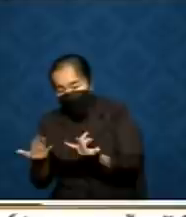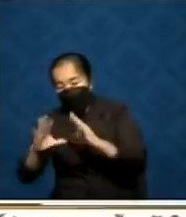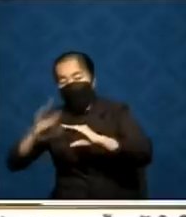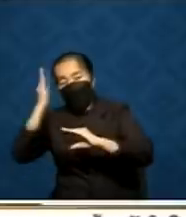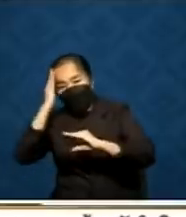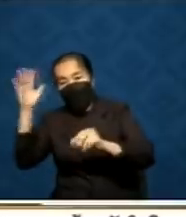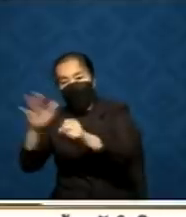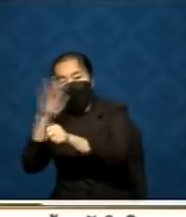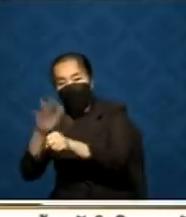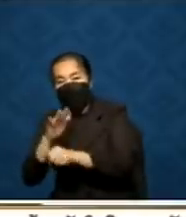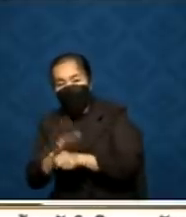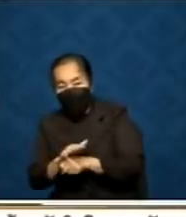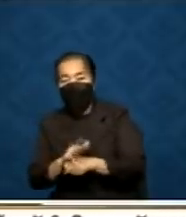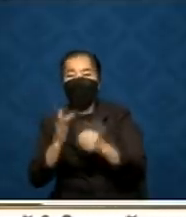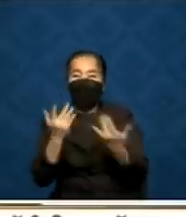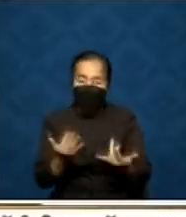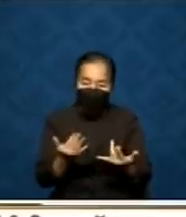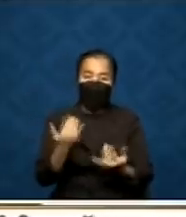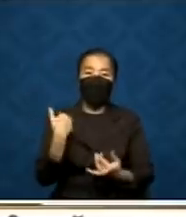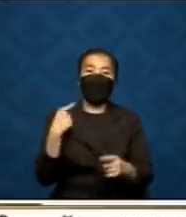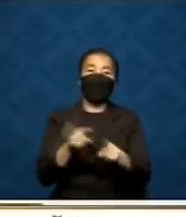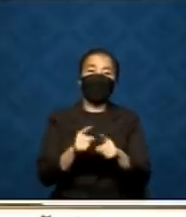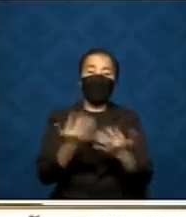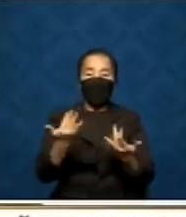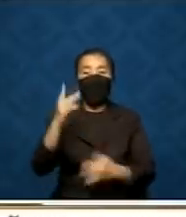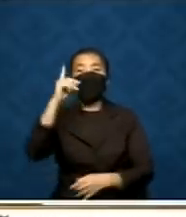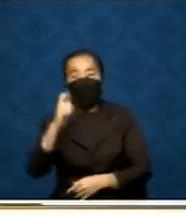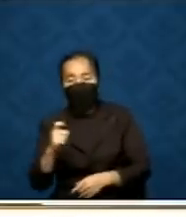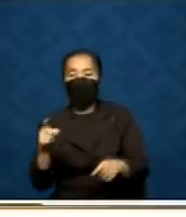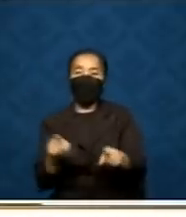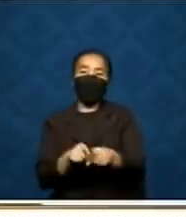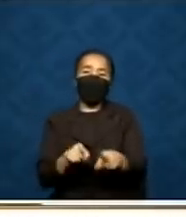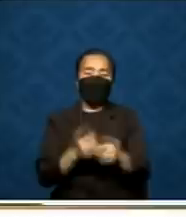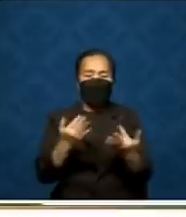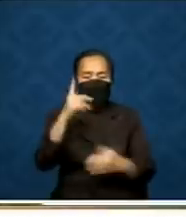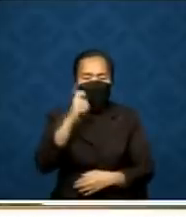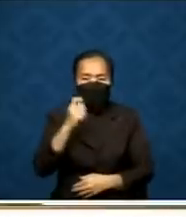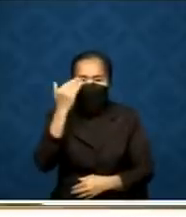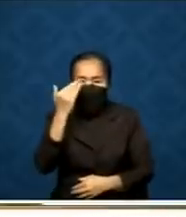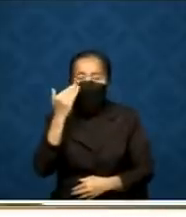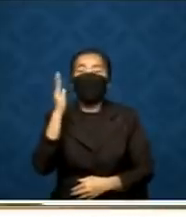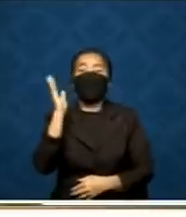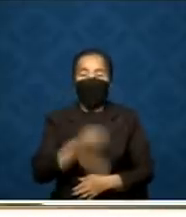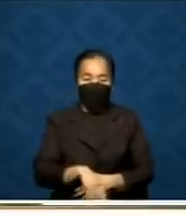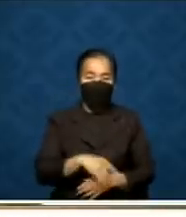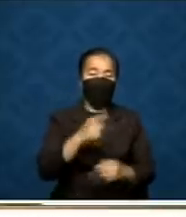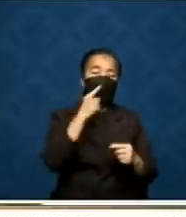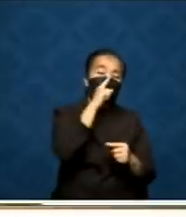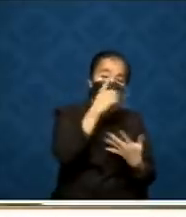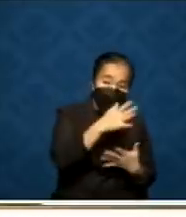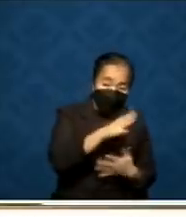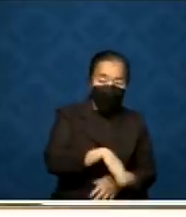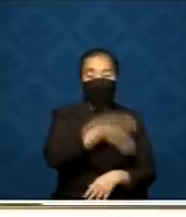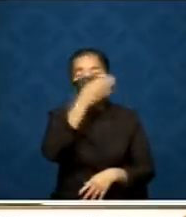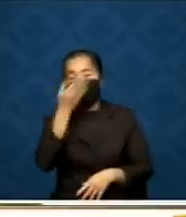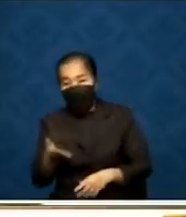รอตรวจรอเตียงรอตายทำไมบอกเราตายพอได้เตียงแล้วก็ต้องไปลุ้นอีกว่า